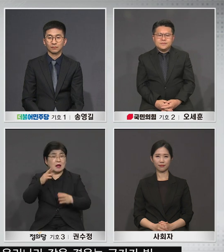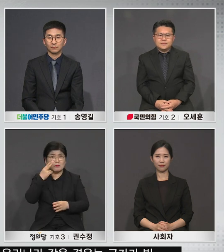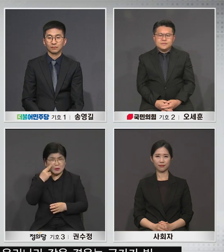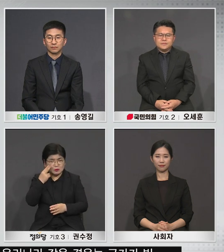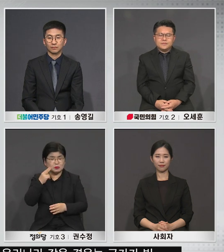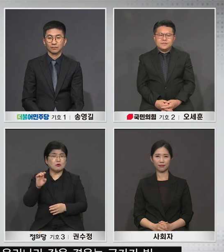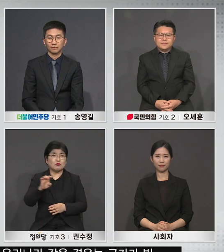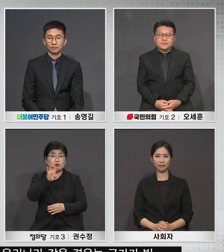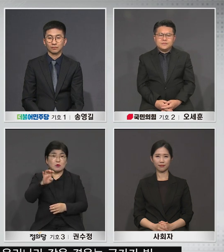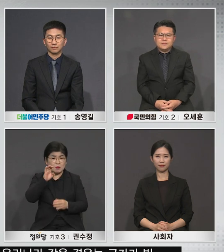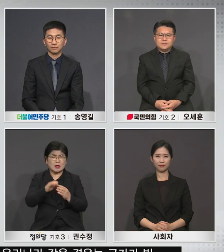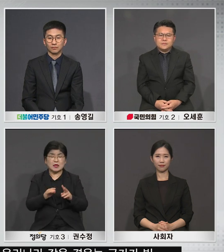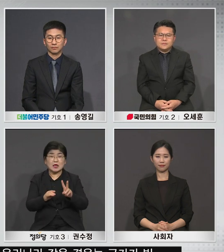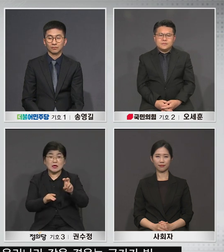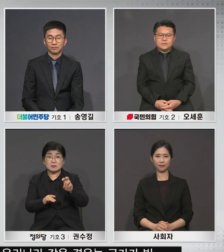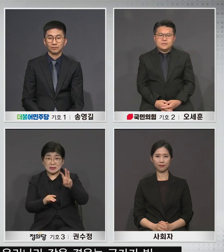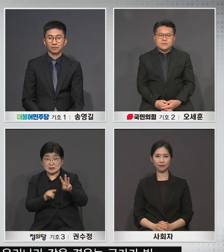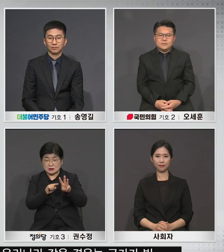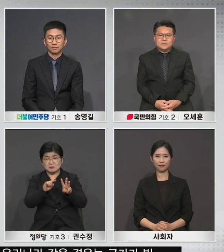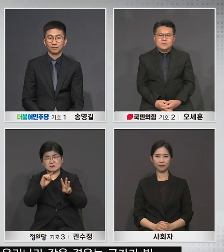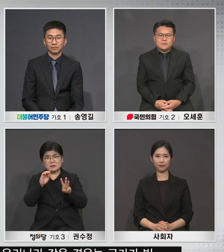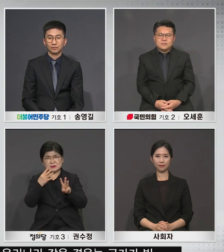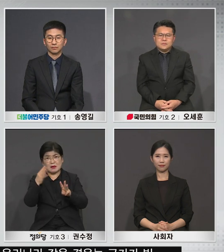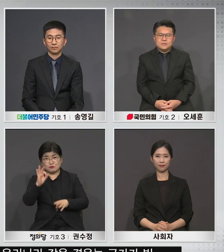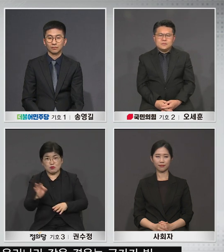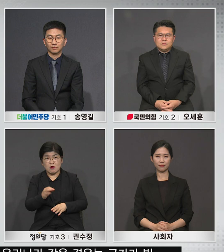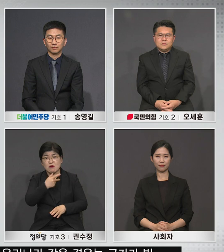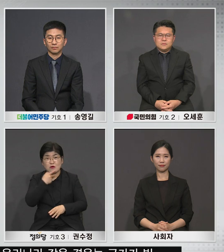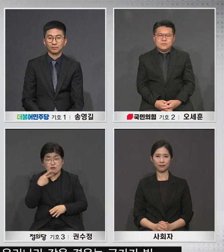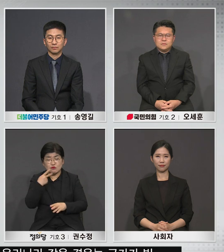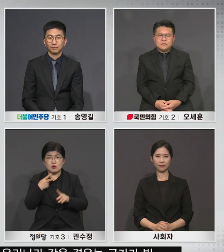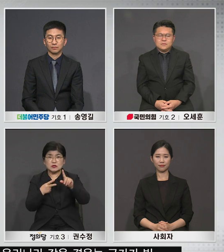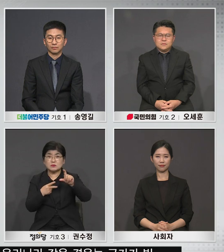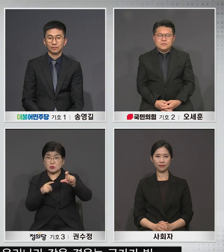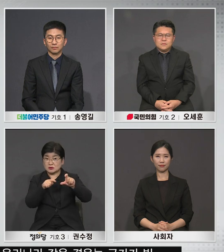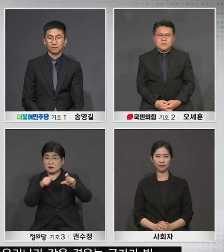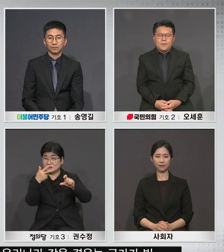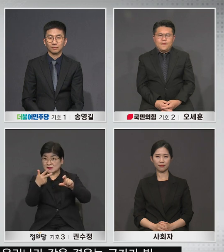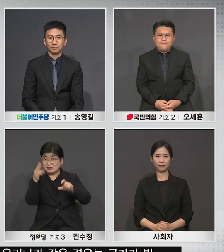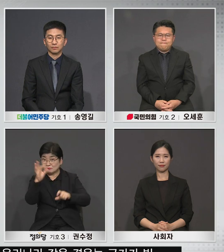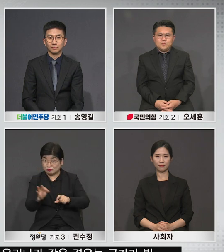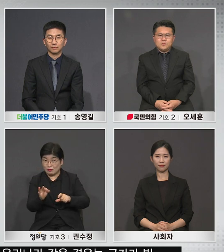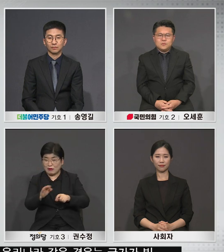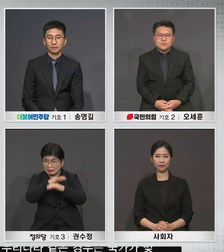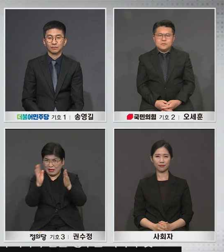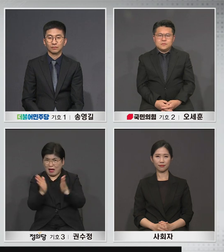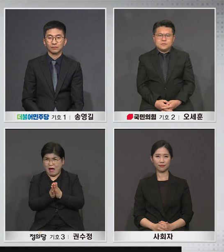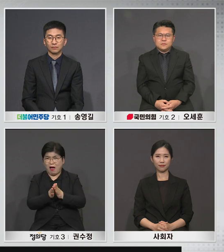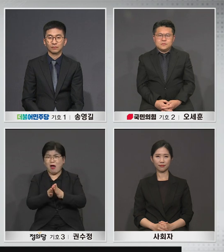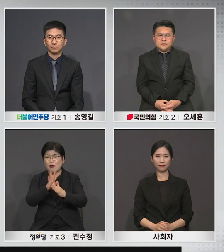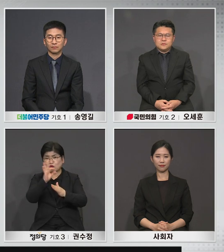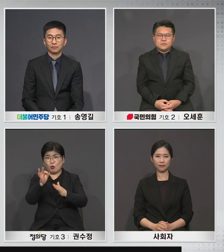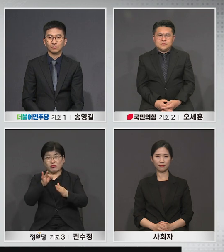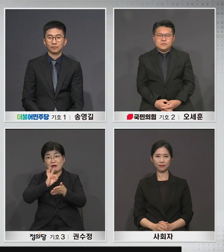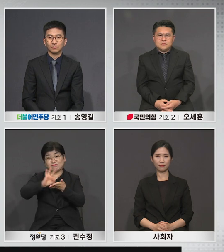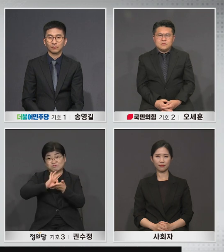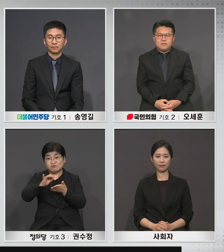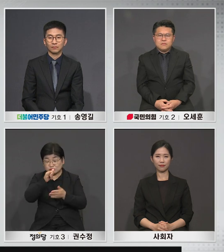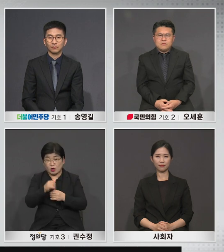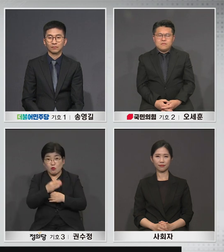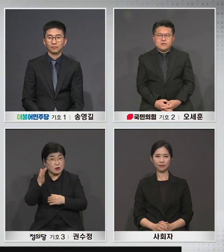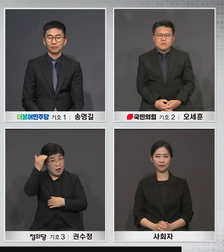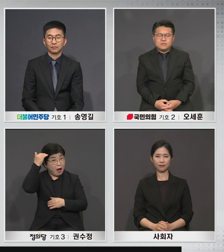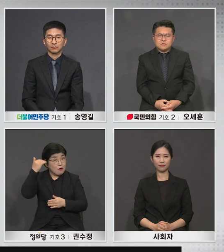같은 경우 25.4% GDP에 영국 같은 경우도 15.7% 정도를 재정지출을 했습니다만 우리나라 같은 경우는 4